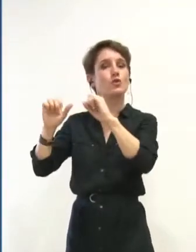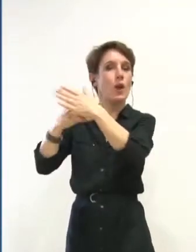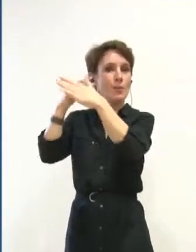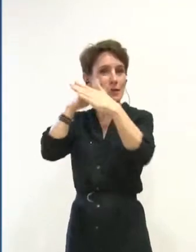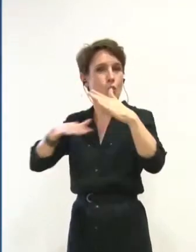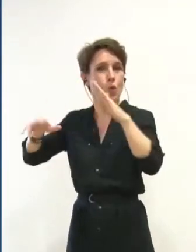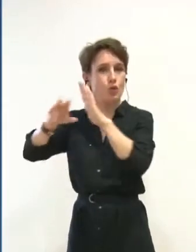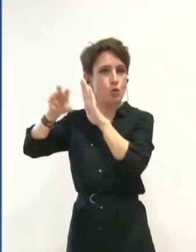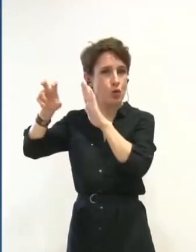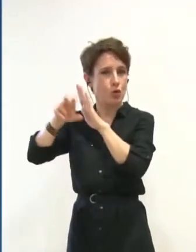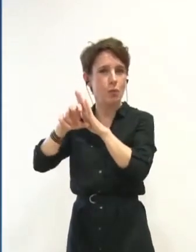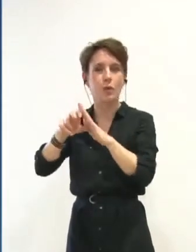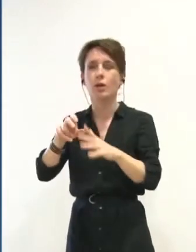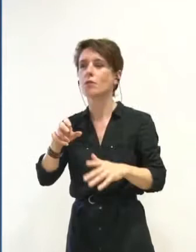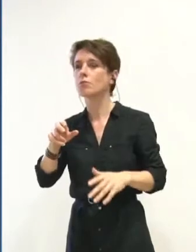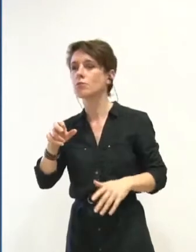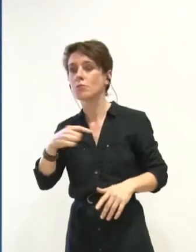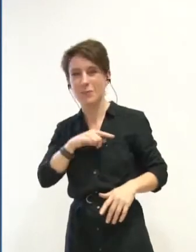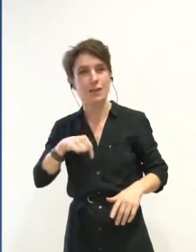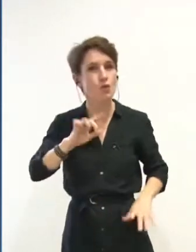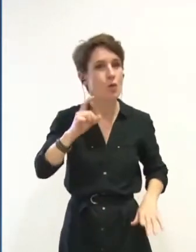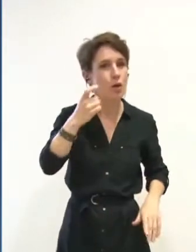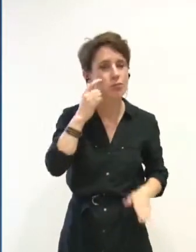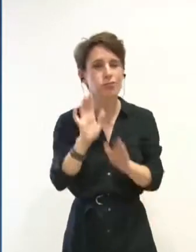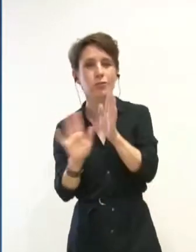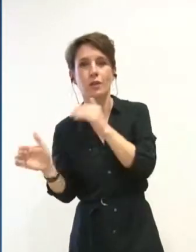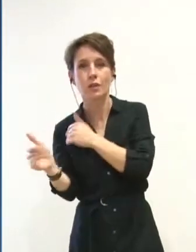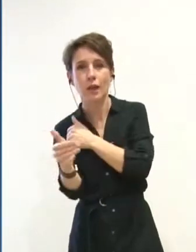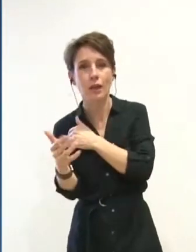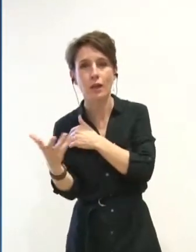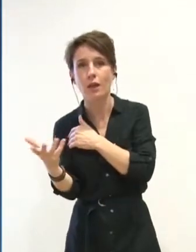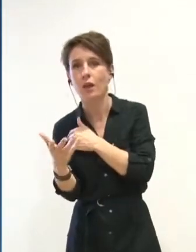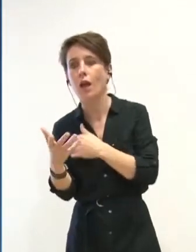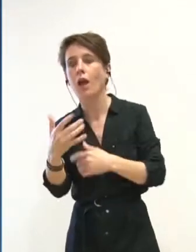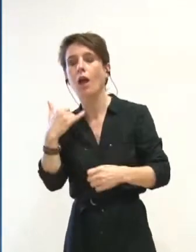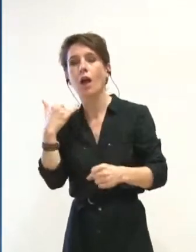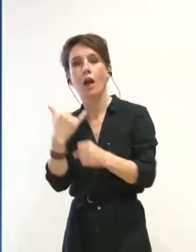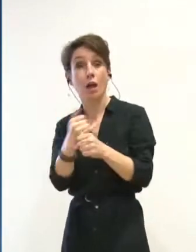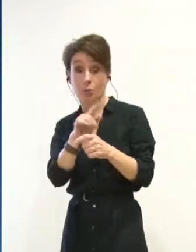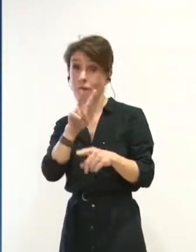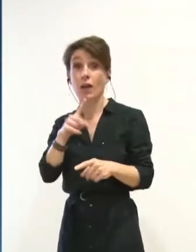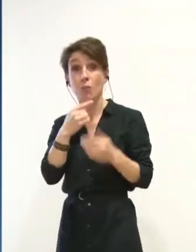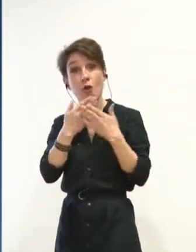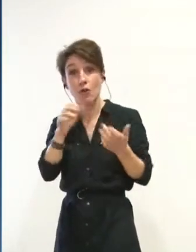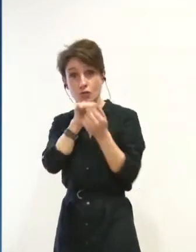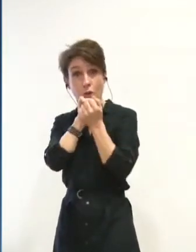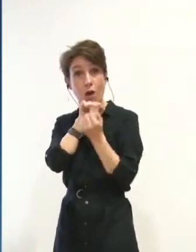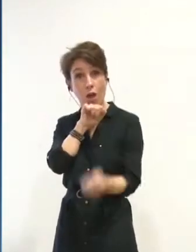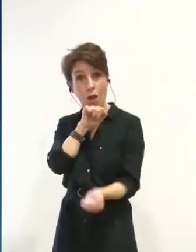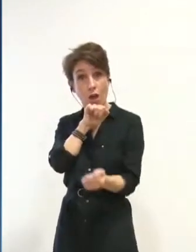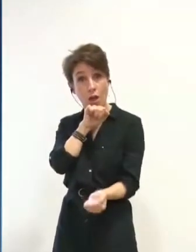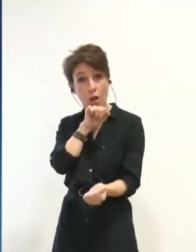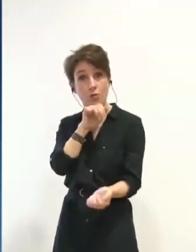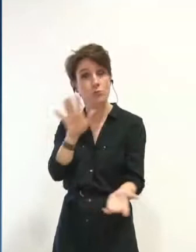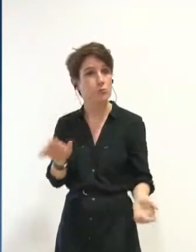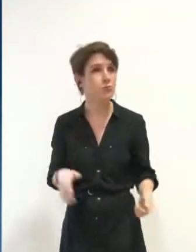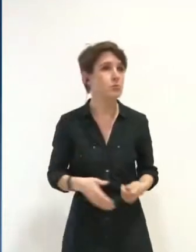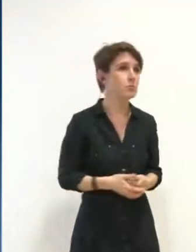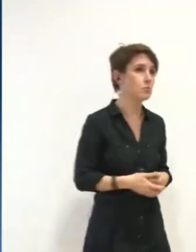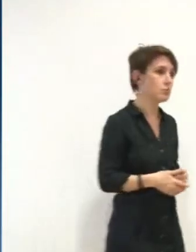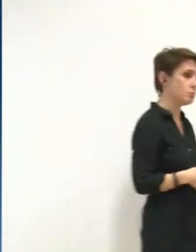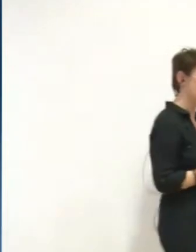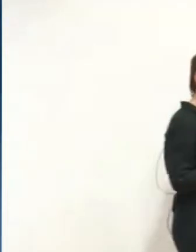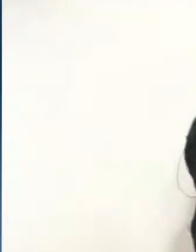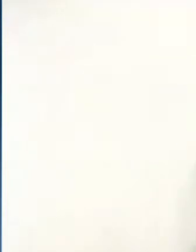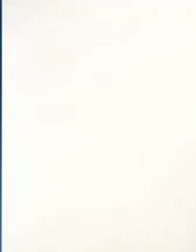cette décision, on en reste baba de stupéfaction. Et qui, au passage,